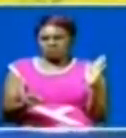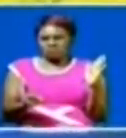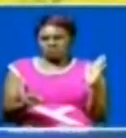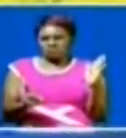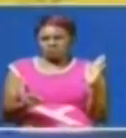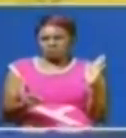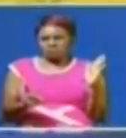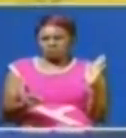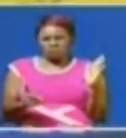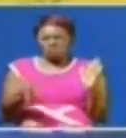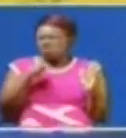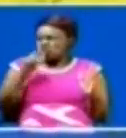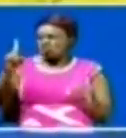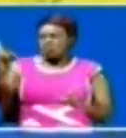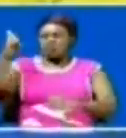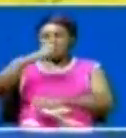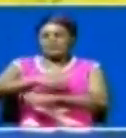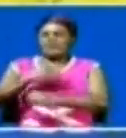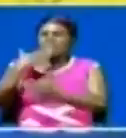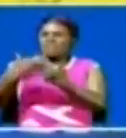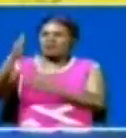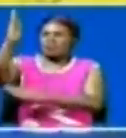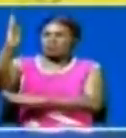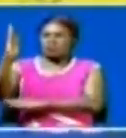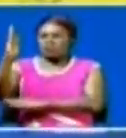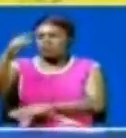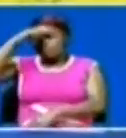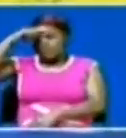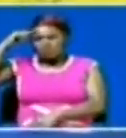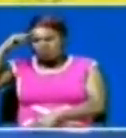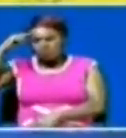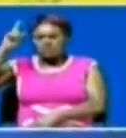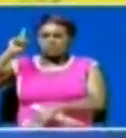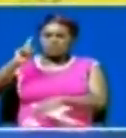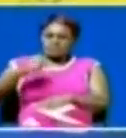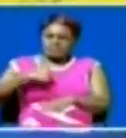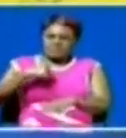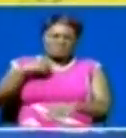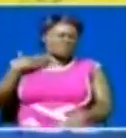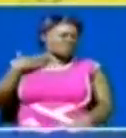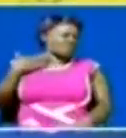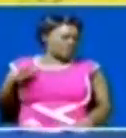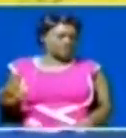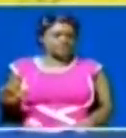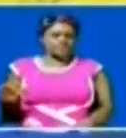kaunti. Hata siku moja. Nashukuru Mungu. Kwa sababu mimi nilichukia